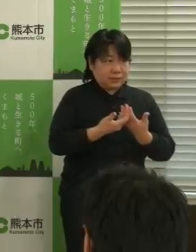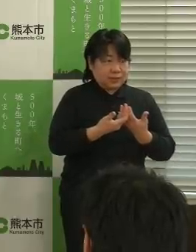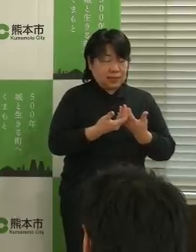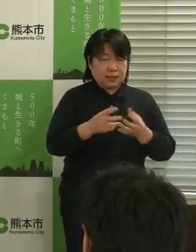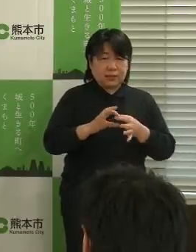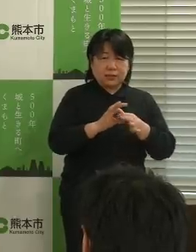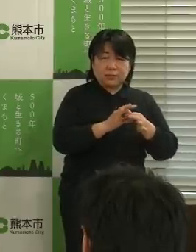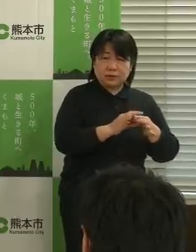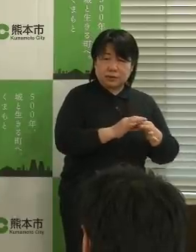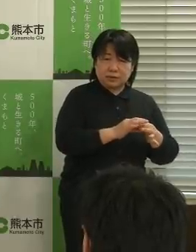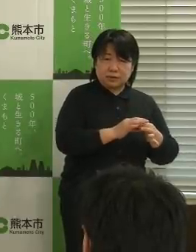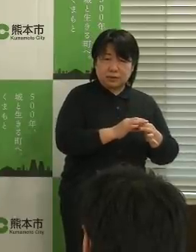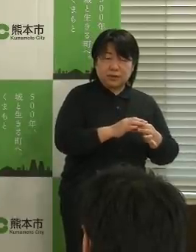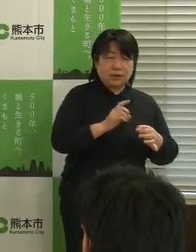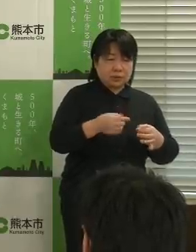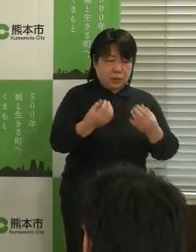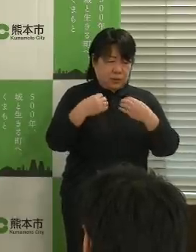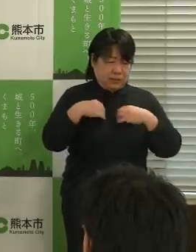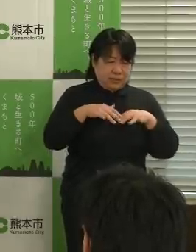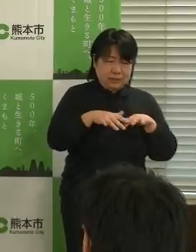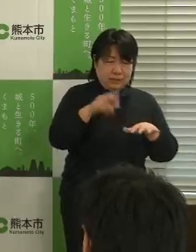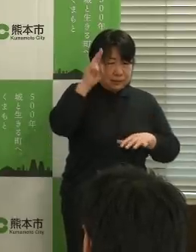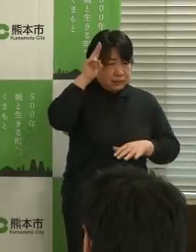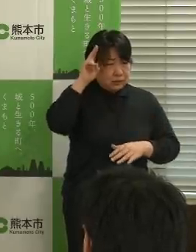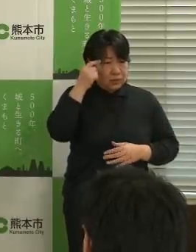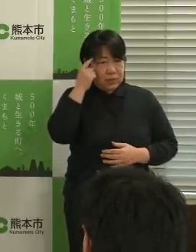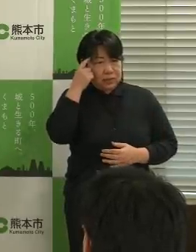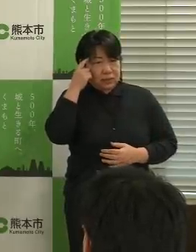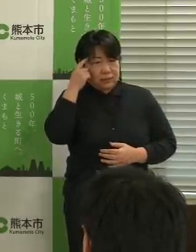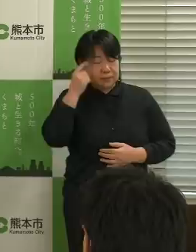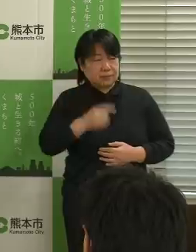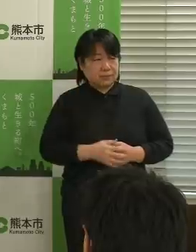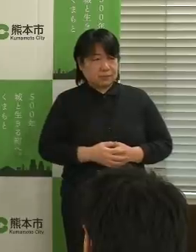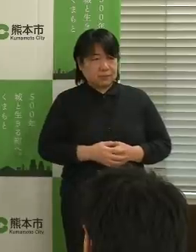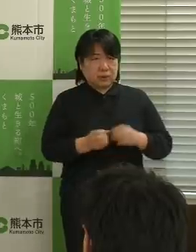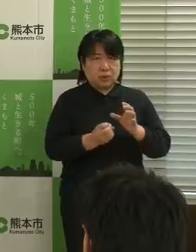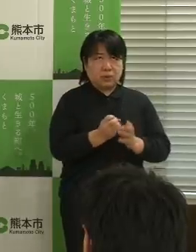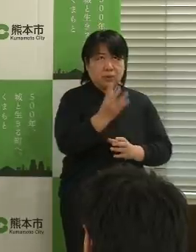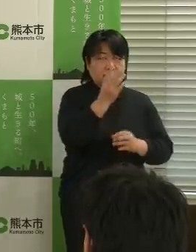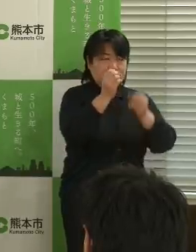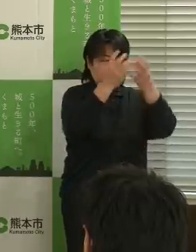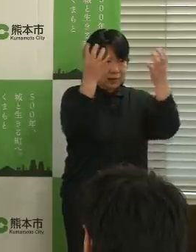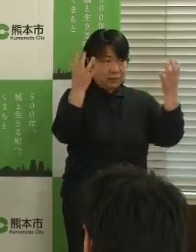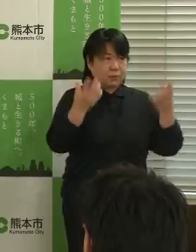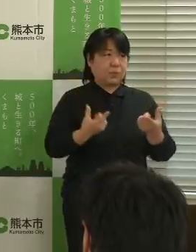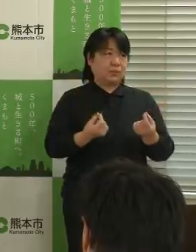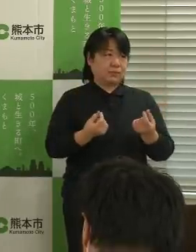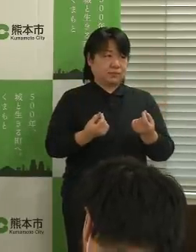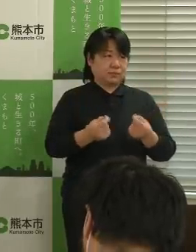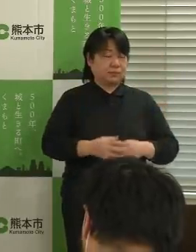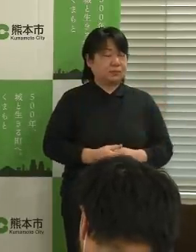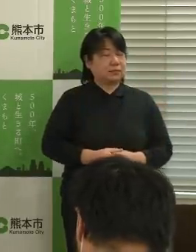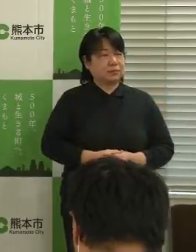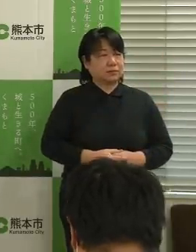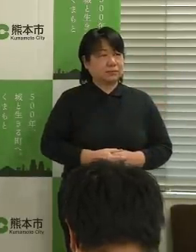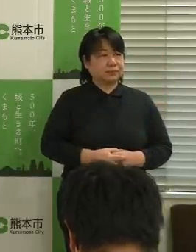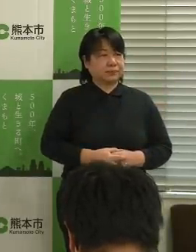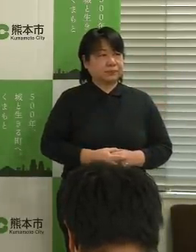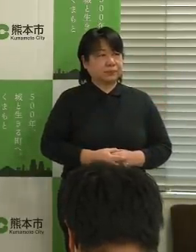あ、そういった感染リスクをやっぱり考える、それから花火の方もそういう状況だということでございます。